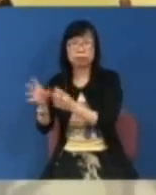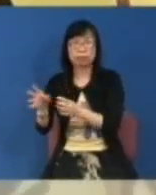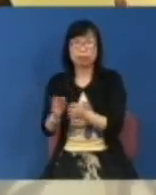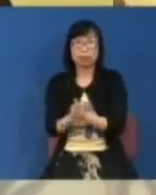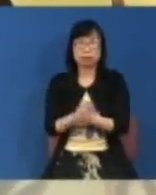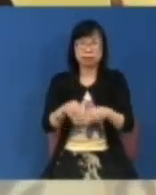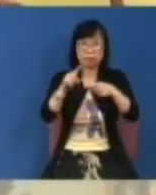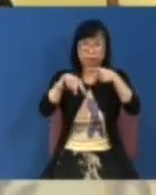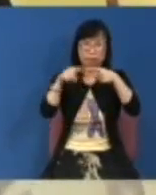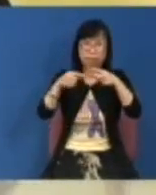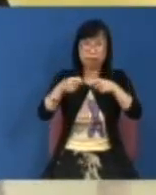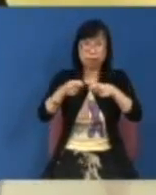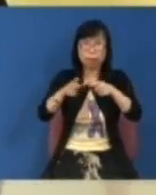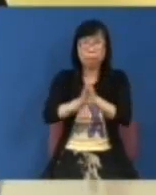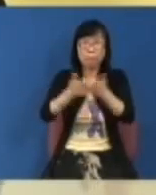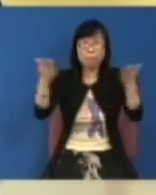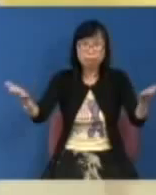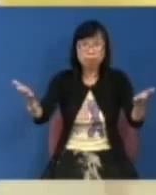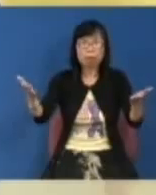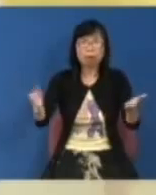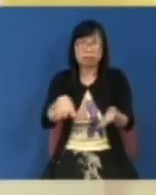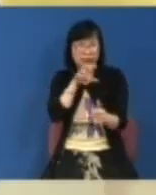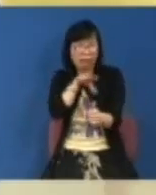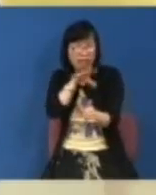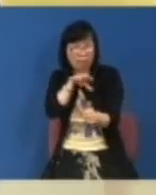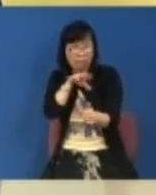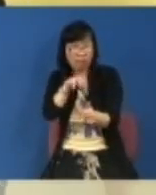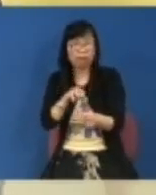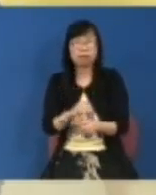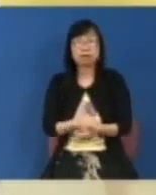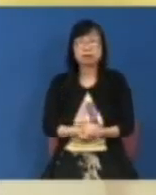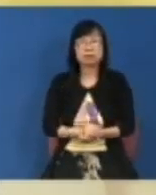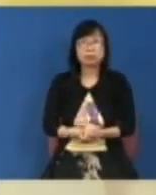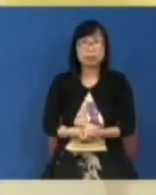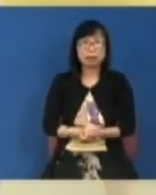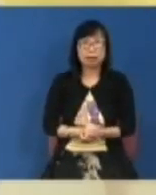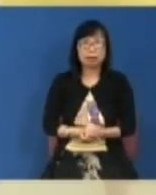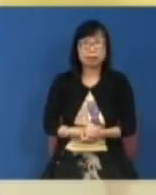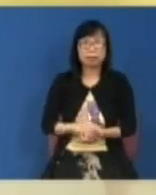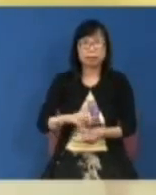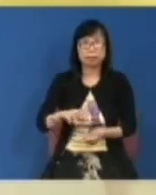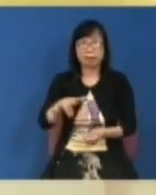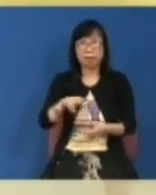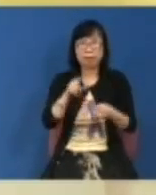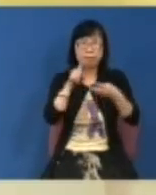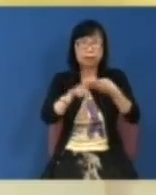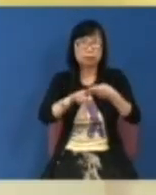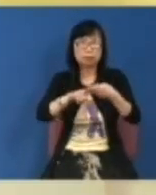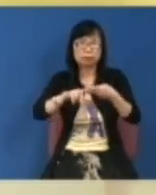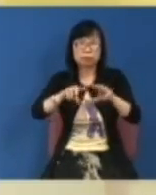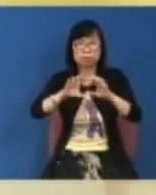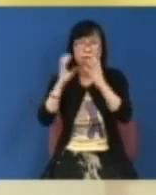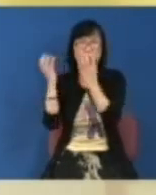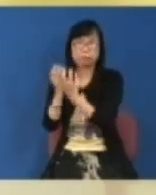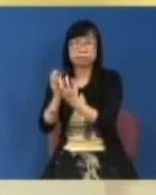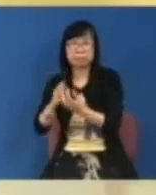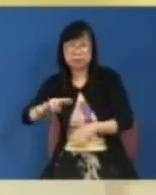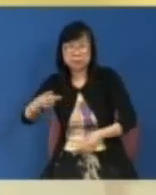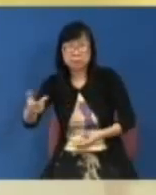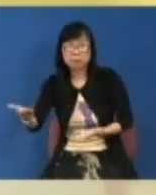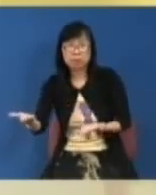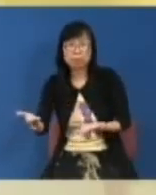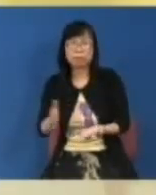圾，做一個證據嘅基礎嚟譴責我哋。你搞成咗呢個民主黨搞成咁點搞啊？哥，喺金乃